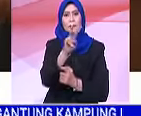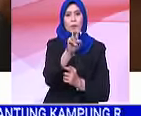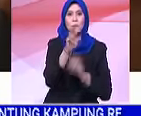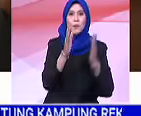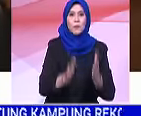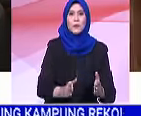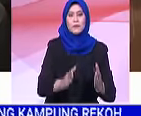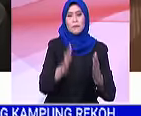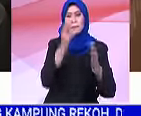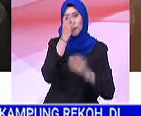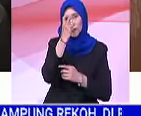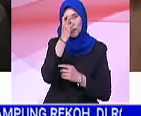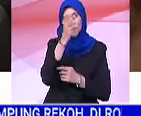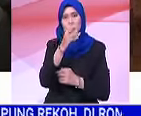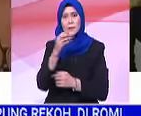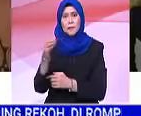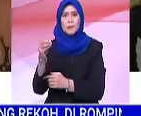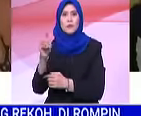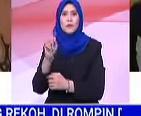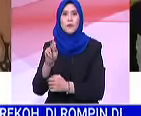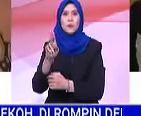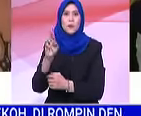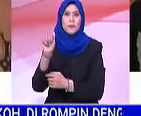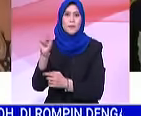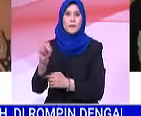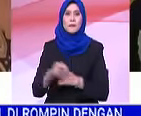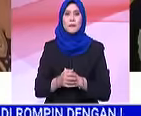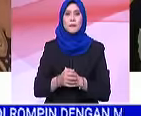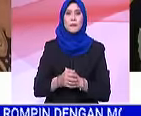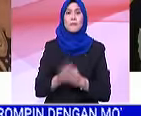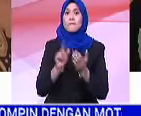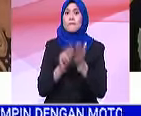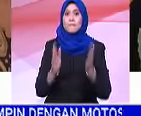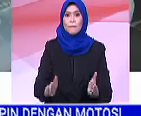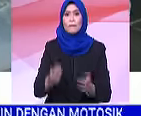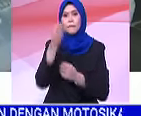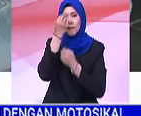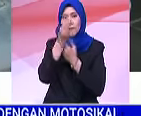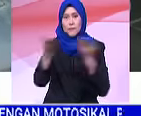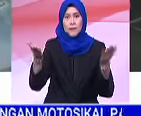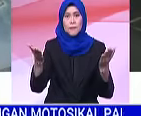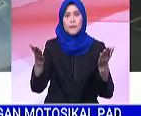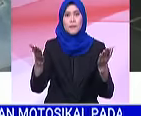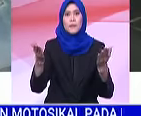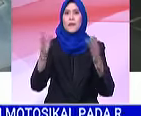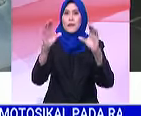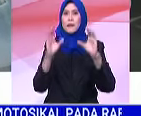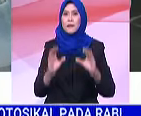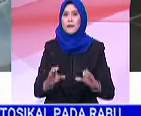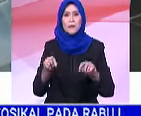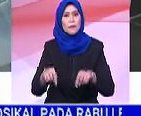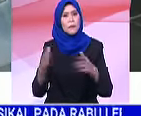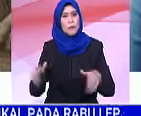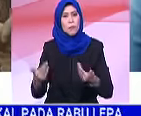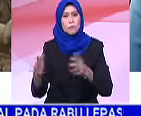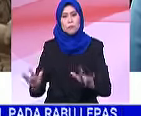Perlindungan Orang-Orang Buta Wallace Bay Tuaran. Ketika ditemui media di Tuaran, Datuk Dr. Tarsiah berkata pendekatan ini bagi